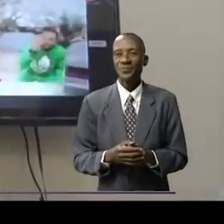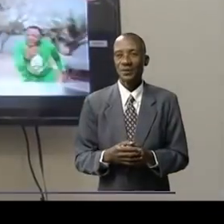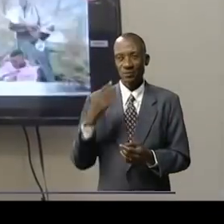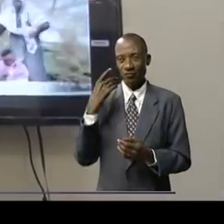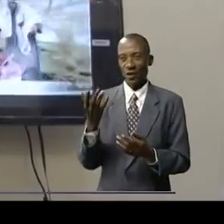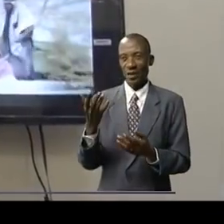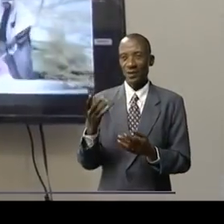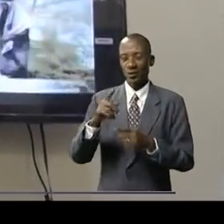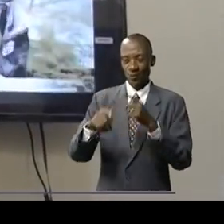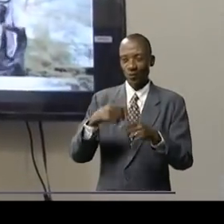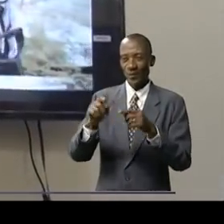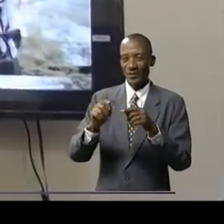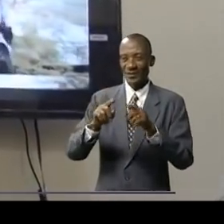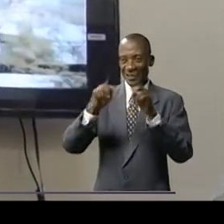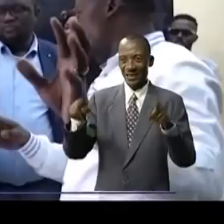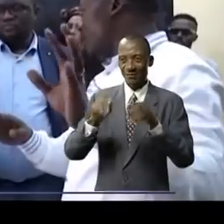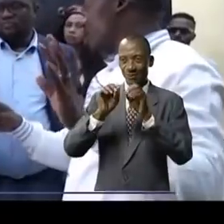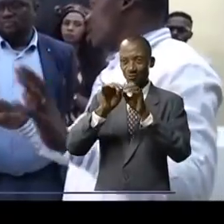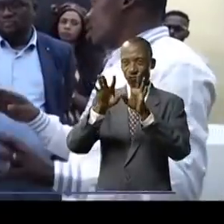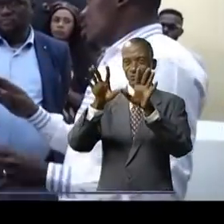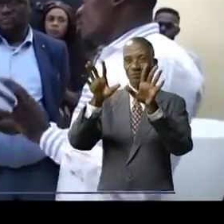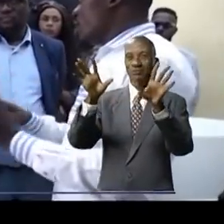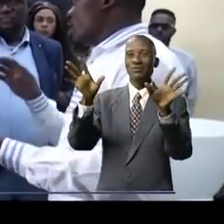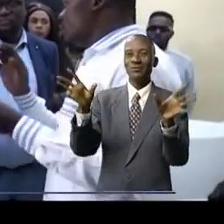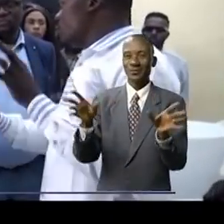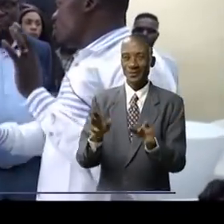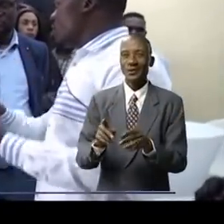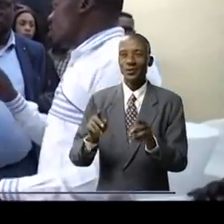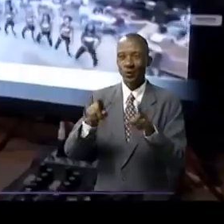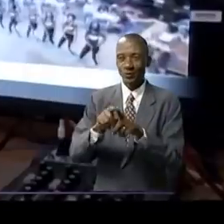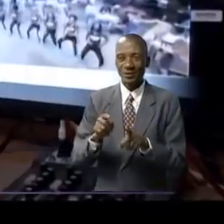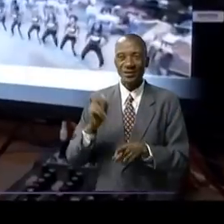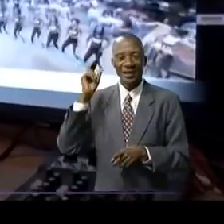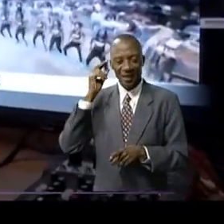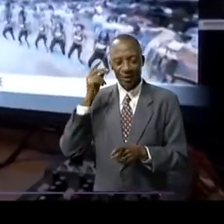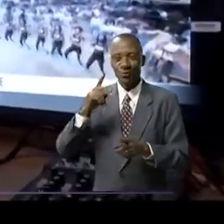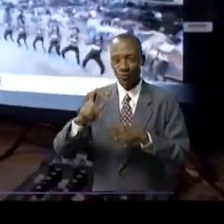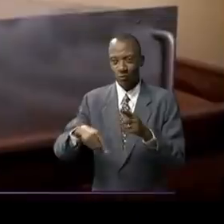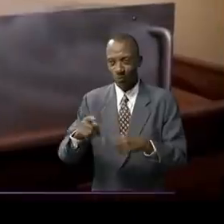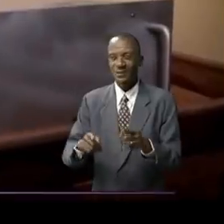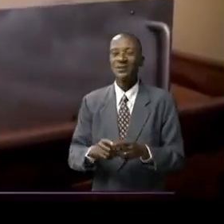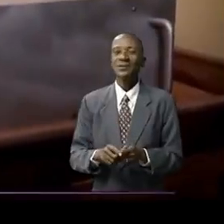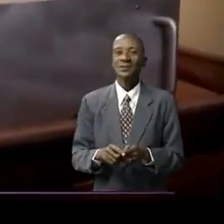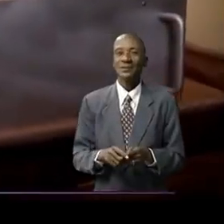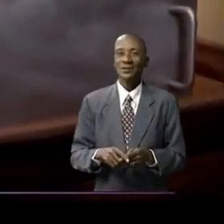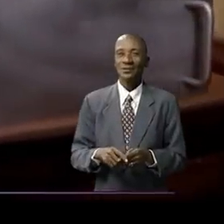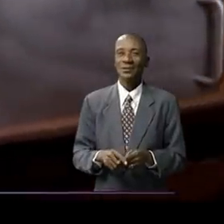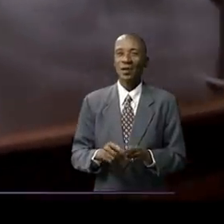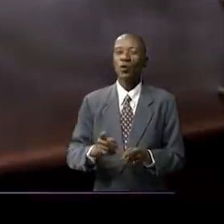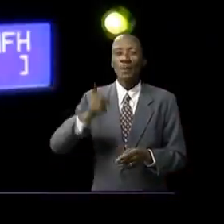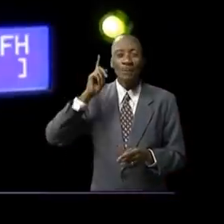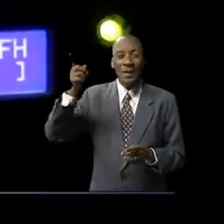soient lancés. Pour l'initiateur, cette télévision est un canal qui permettra aux fils et filles de Kindu de faire parvenir